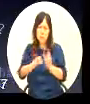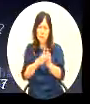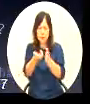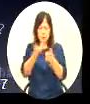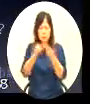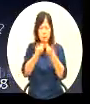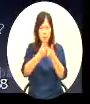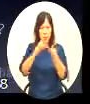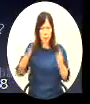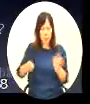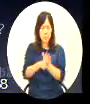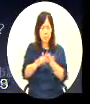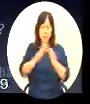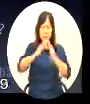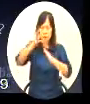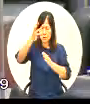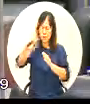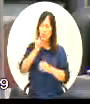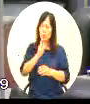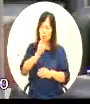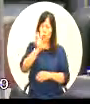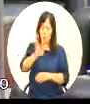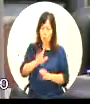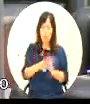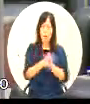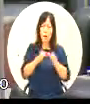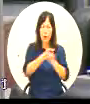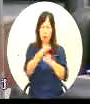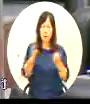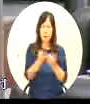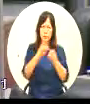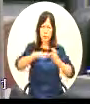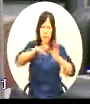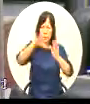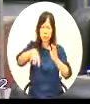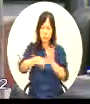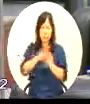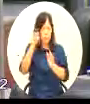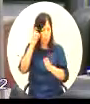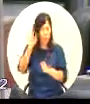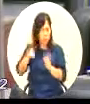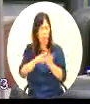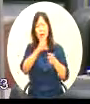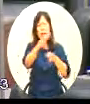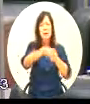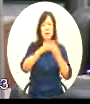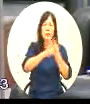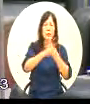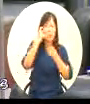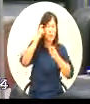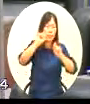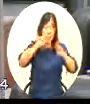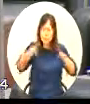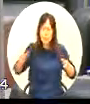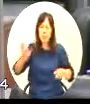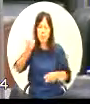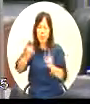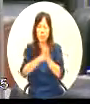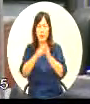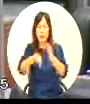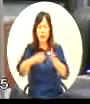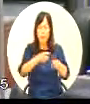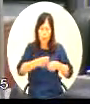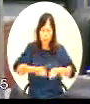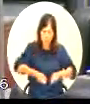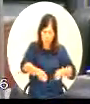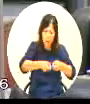时候，陈局市长曾经承诺，因为经发局有意见，那因为农业局也有不同的意见，因为当地的摊商也